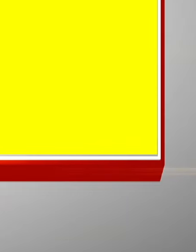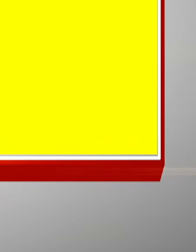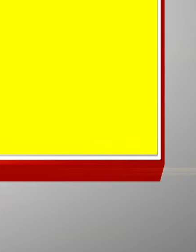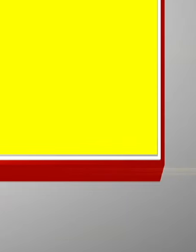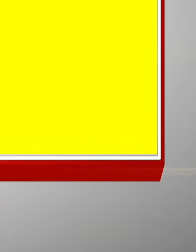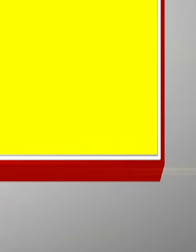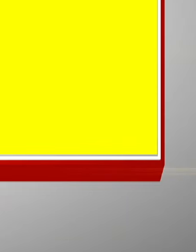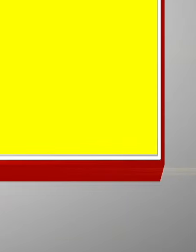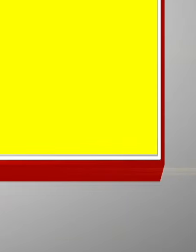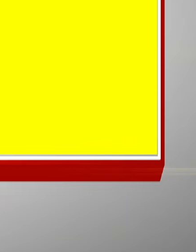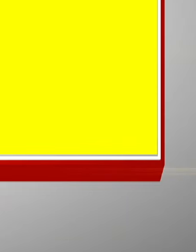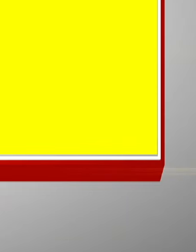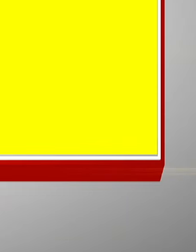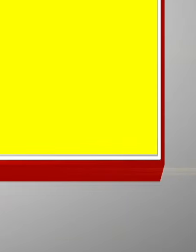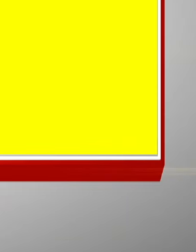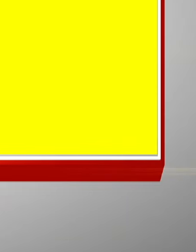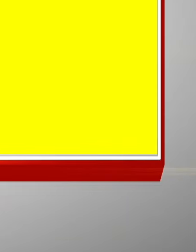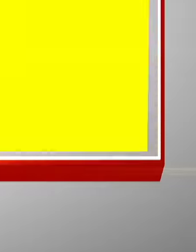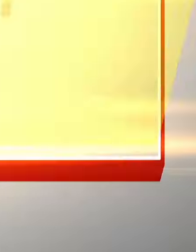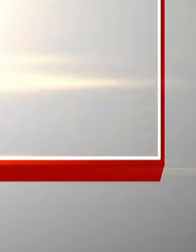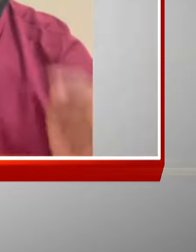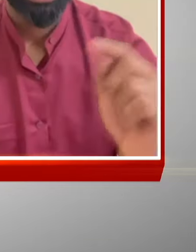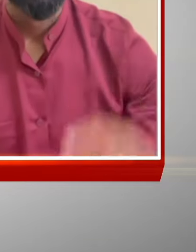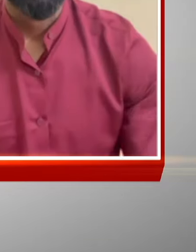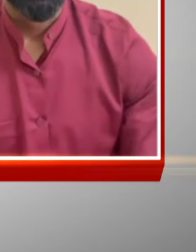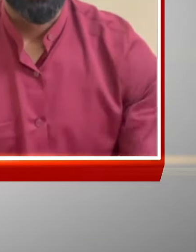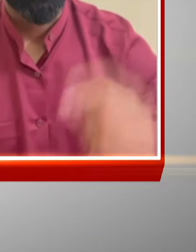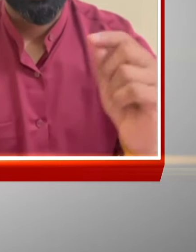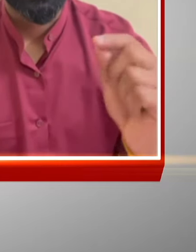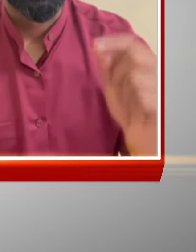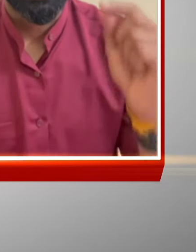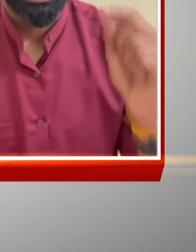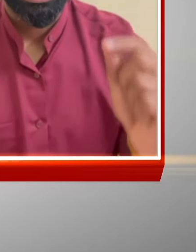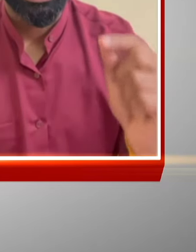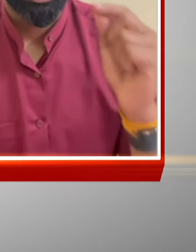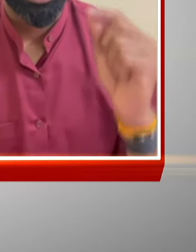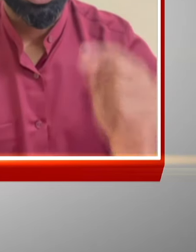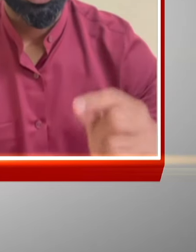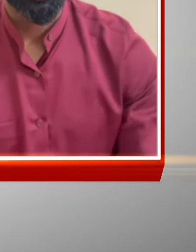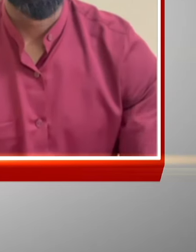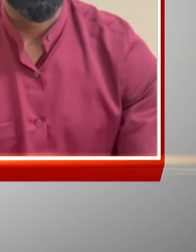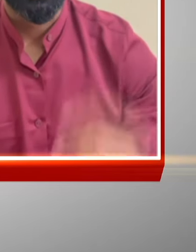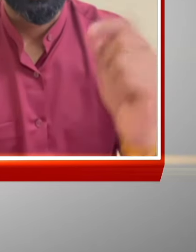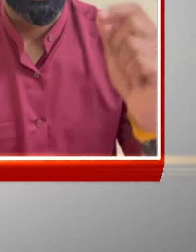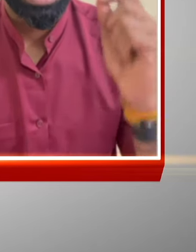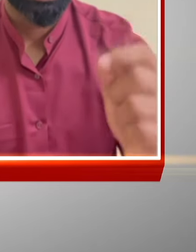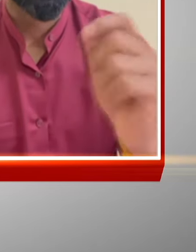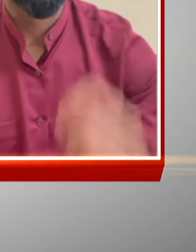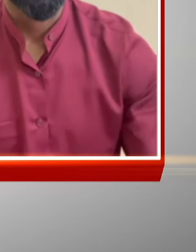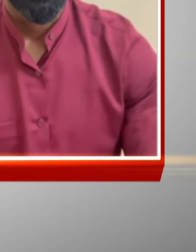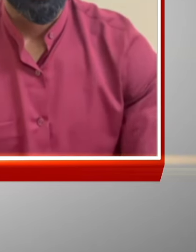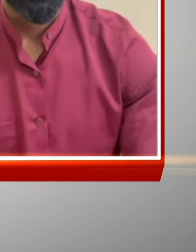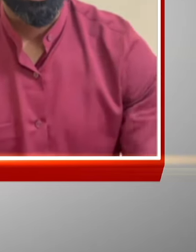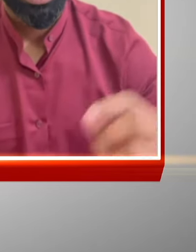ആർ ശ്രീജേഷ് പ്രസംഗിച്ചത്. നമുക്ക് എന്തില്ല എന്നാണ് അസോസിയേഷൻ ചിന്തിക്കുന്നത്. തന്നെ താനെന്ന ബ്രാൻഡിനെ വളർത്താൻ സാധിച്ചില്ലെങ്കിൽ കേരള